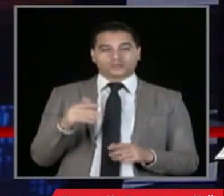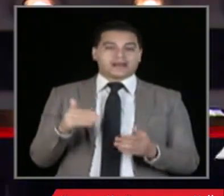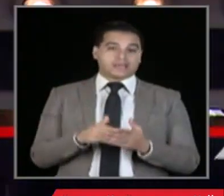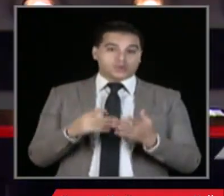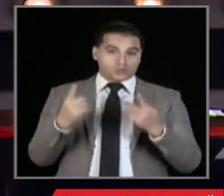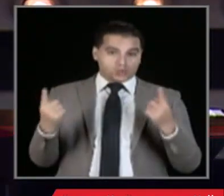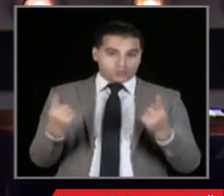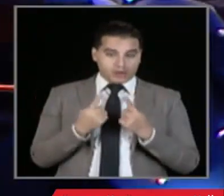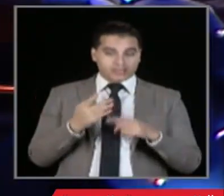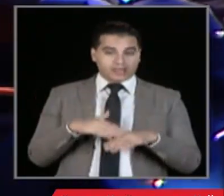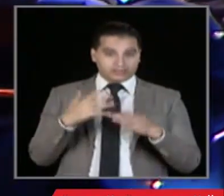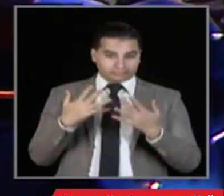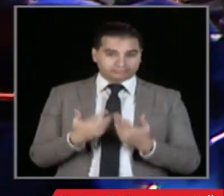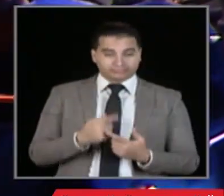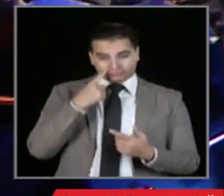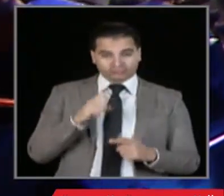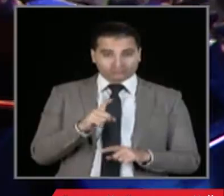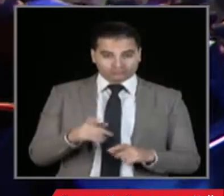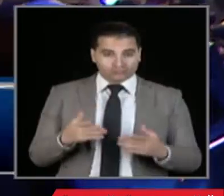ذهنية. والسؤال هو: